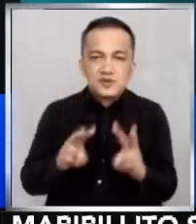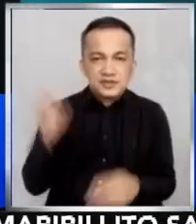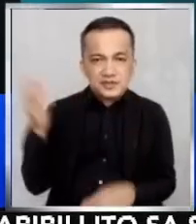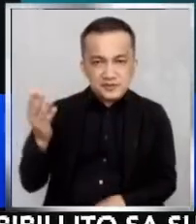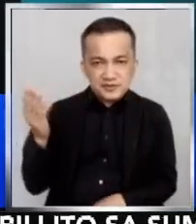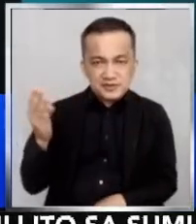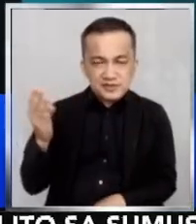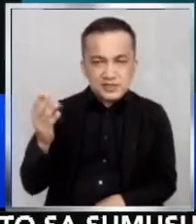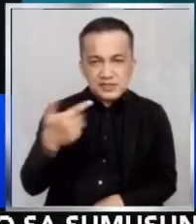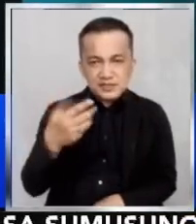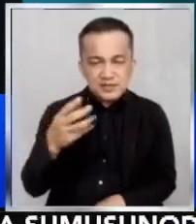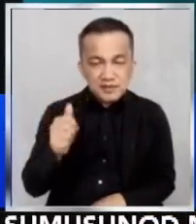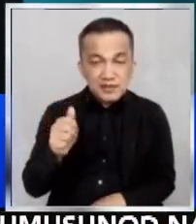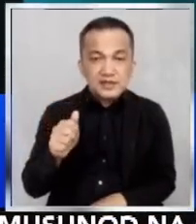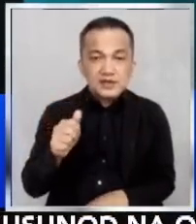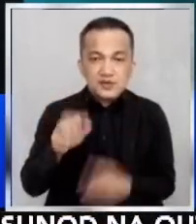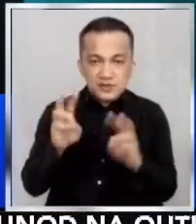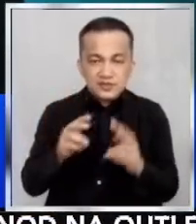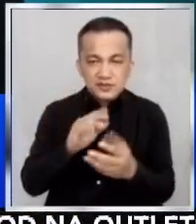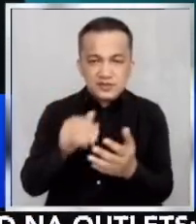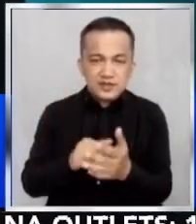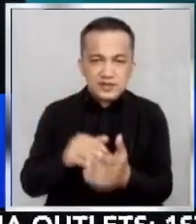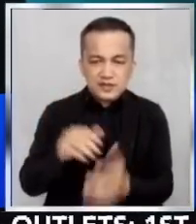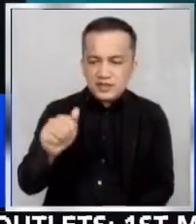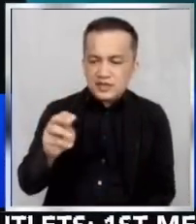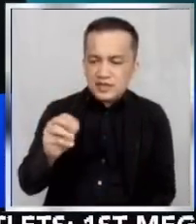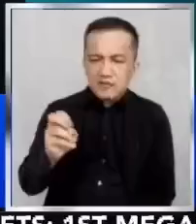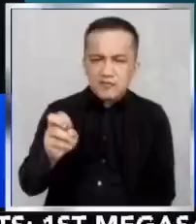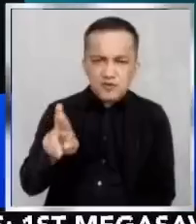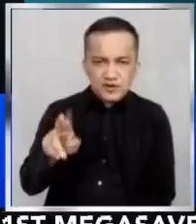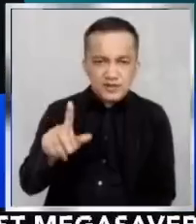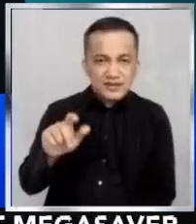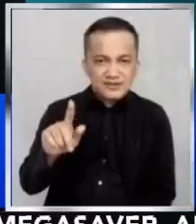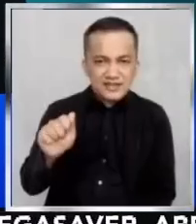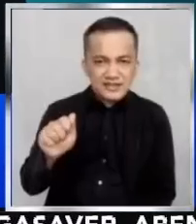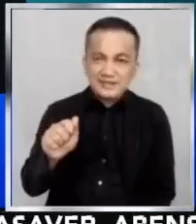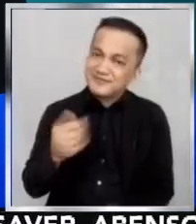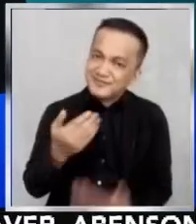News Weather Center na si Amor La Rosa. Amor, magandang hapon.